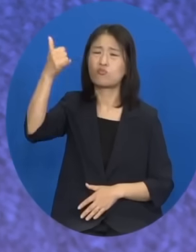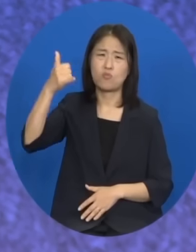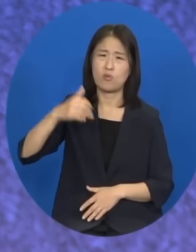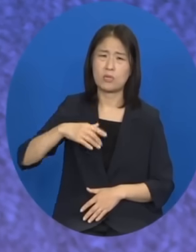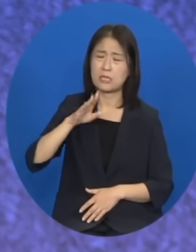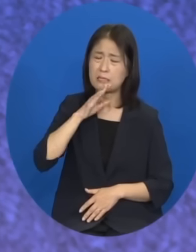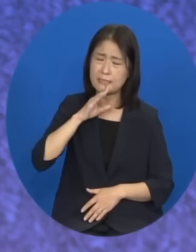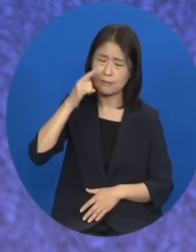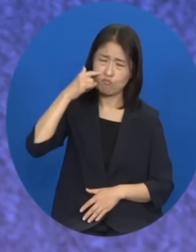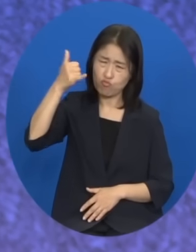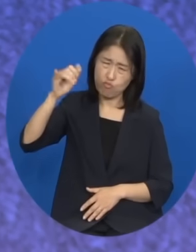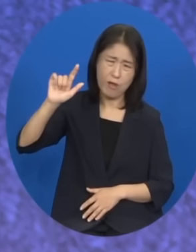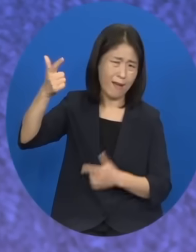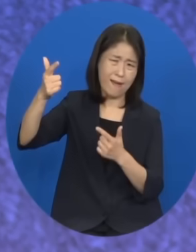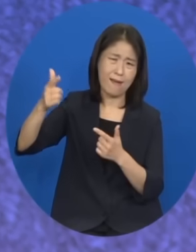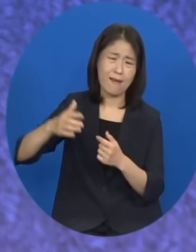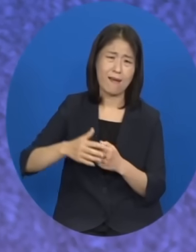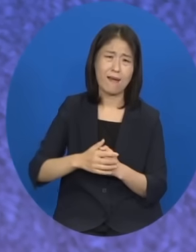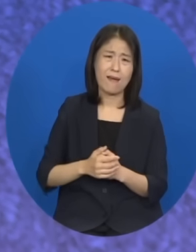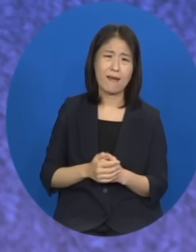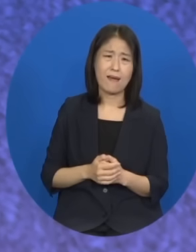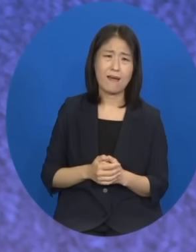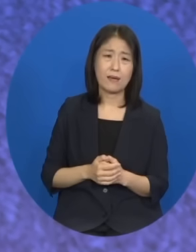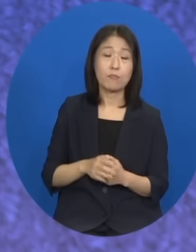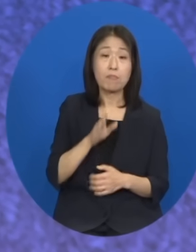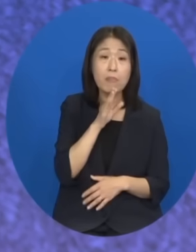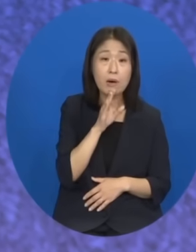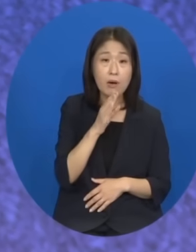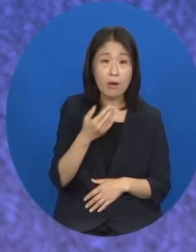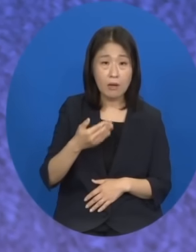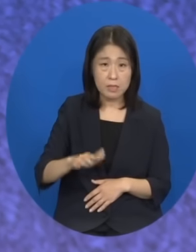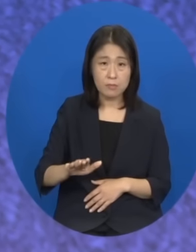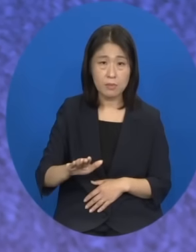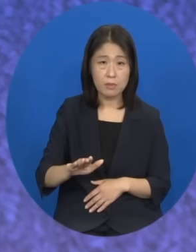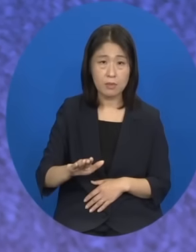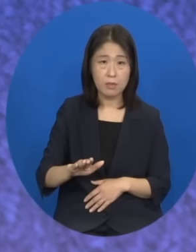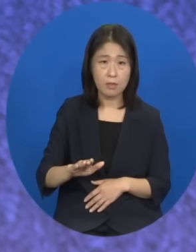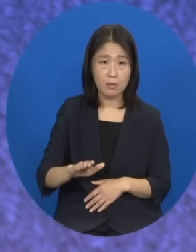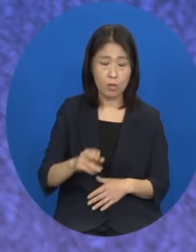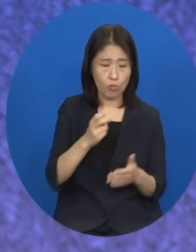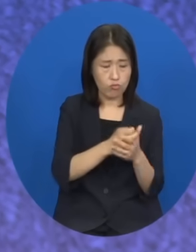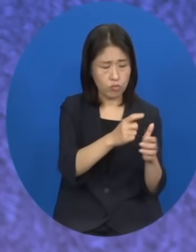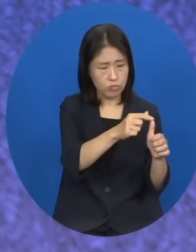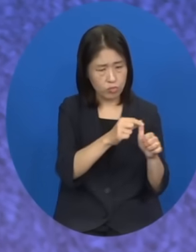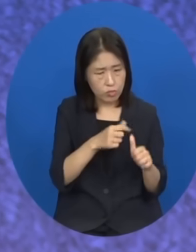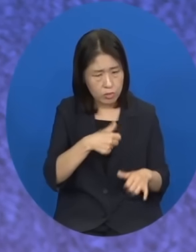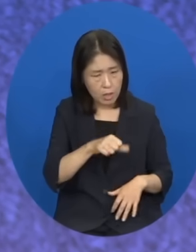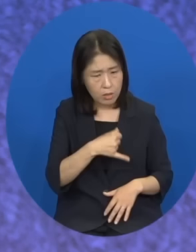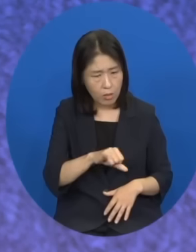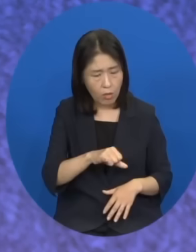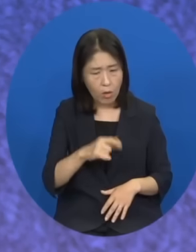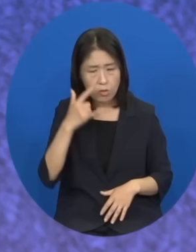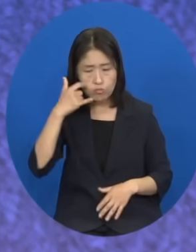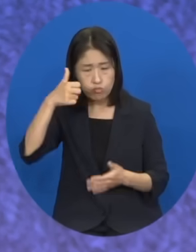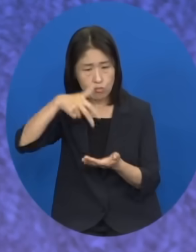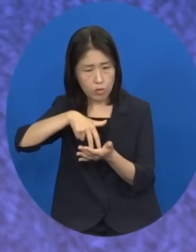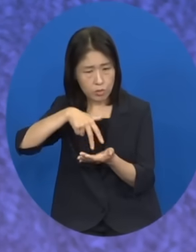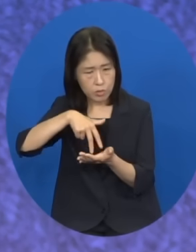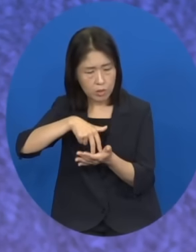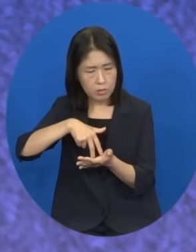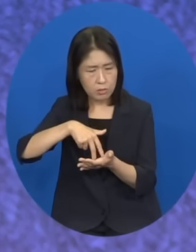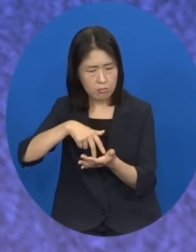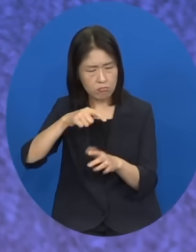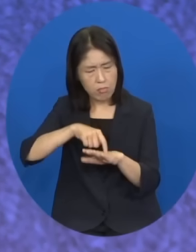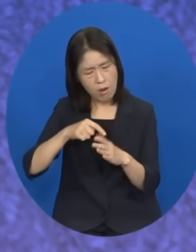아니잖아요. 사실은 사실인데 그 아이를 입양한 부모의 입장에서는 너무너무 마음이 아픈